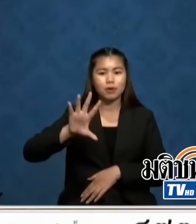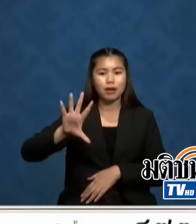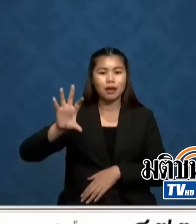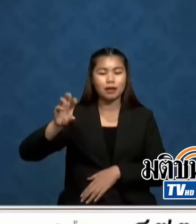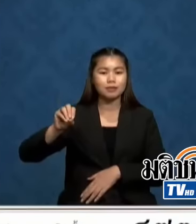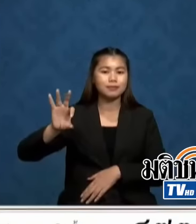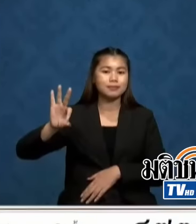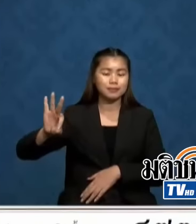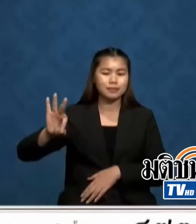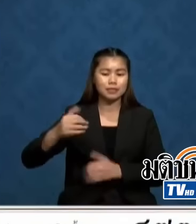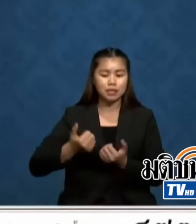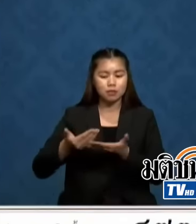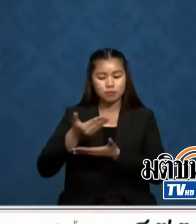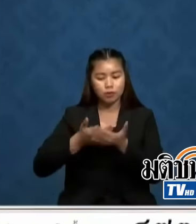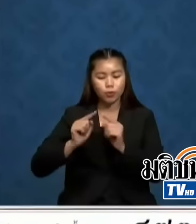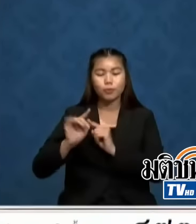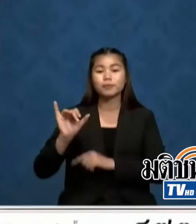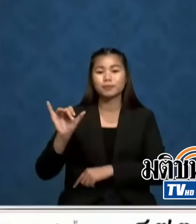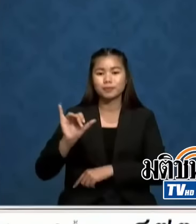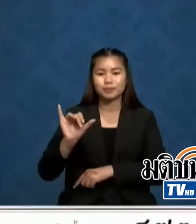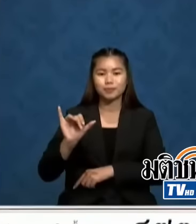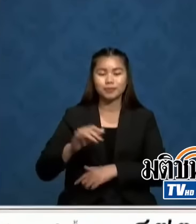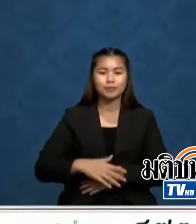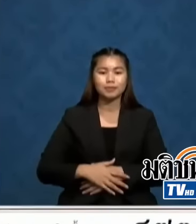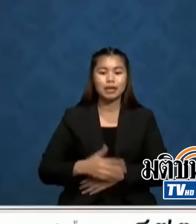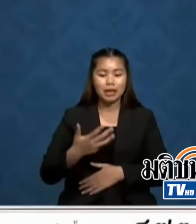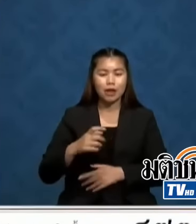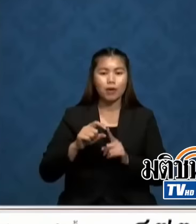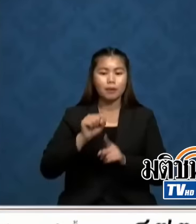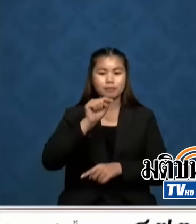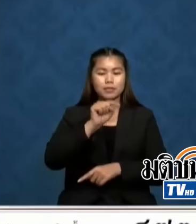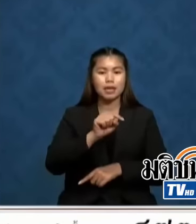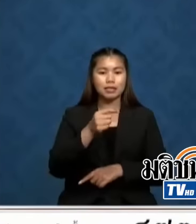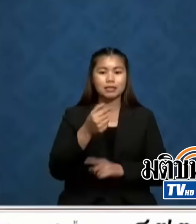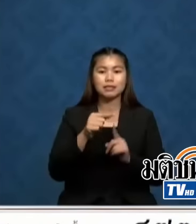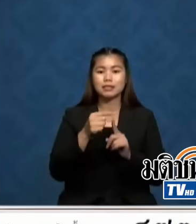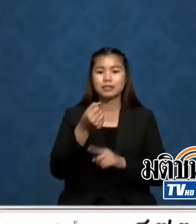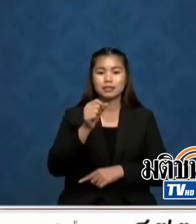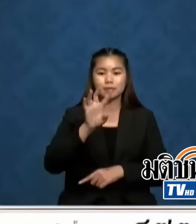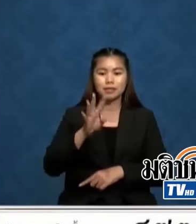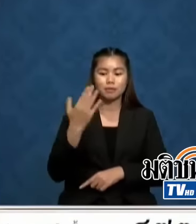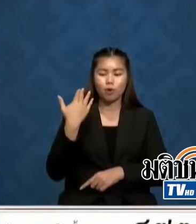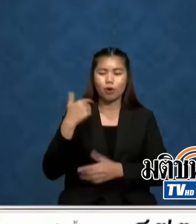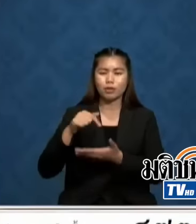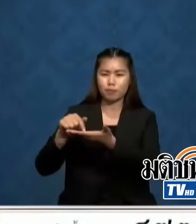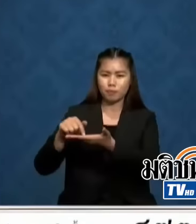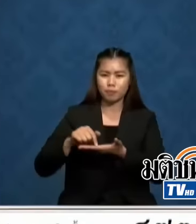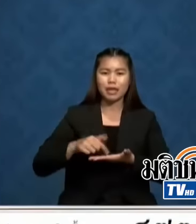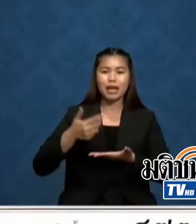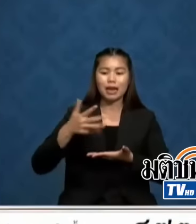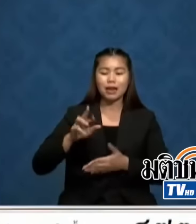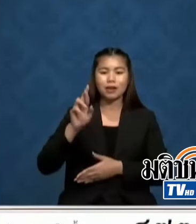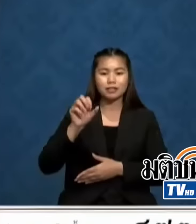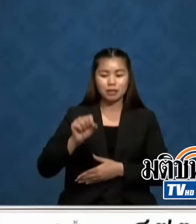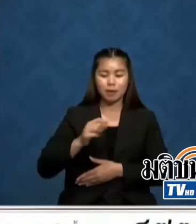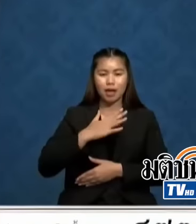ไม่ได้รับการพิจารณาแลก็คำสั่งคสชที่ 14ที่ผมยื่นเข้าไปก่อนหน้านี้สภา